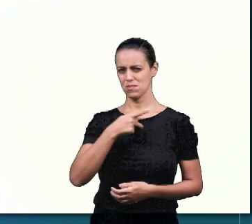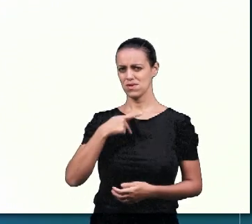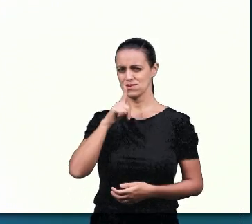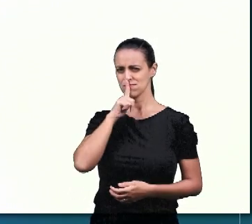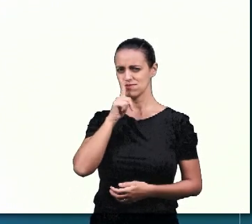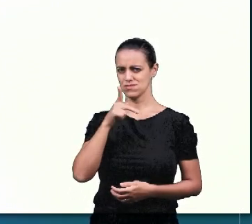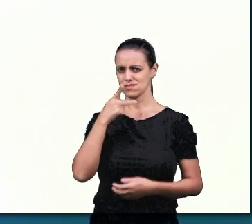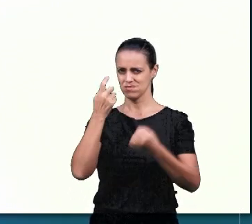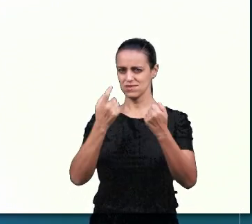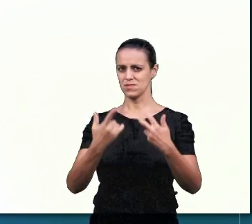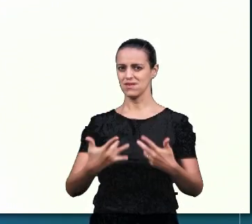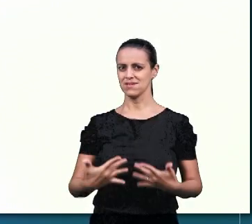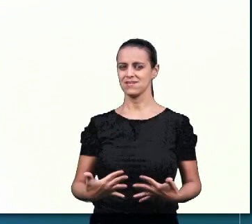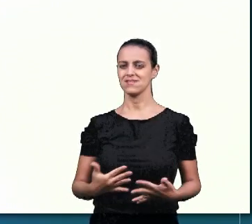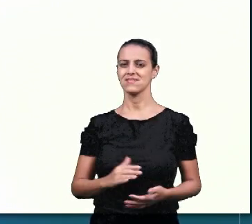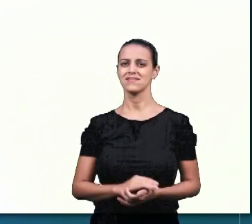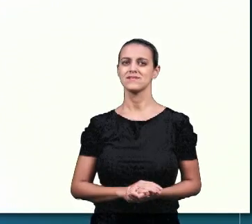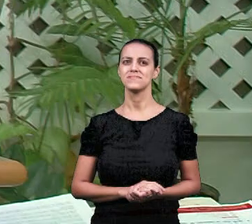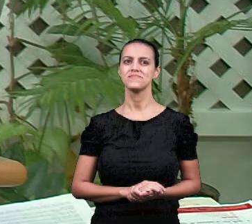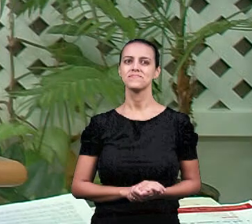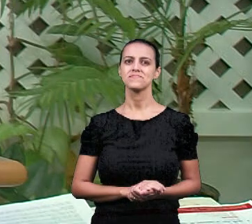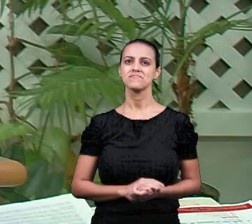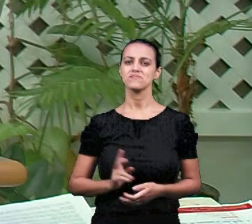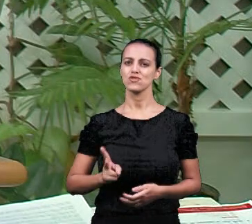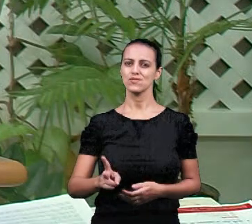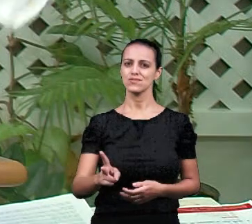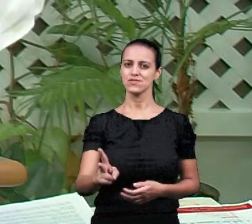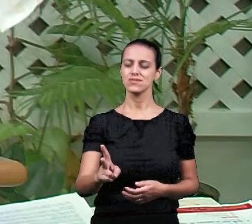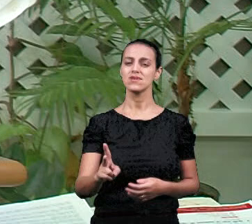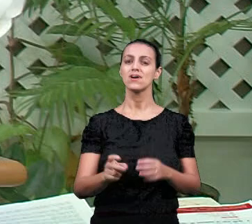sur ça. On va continuer.